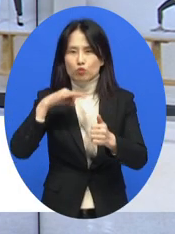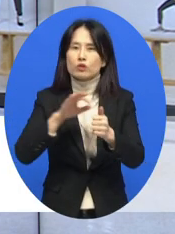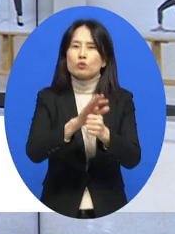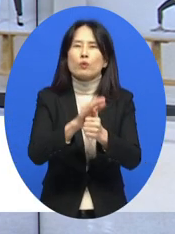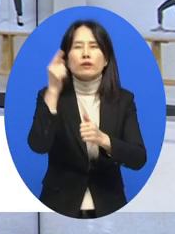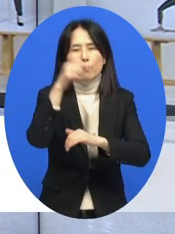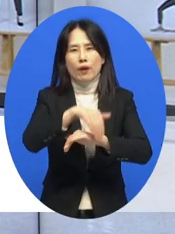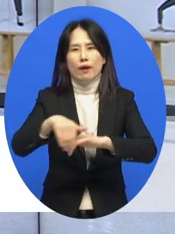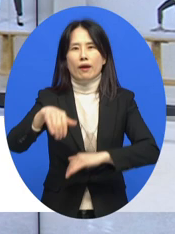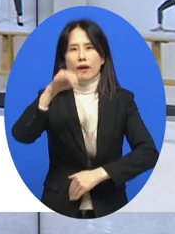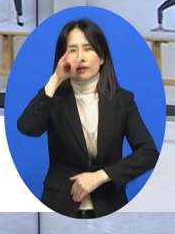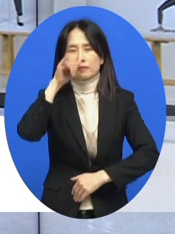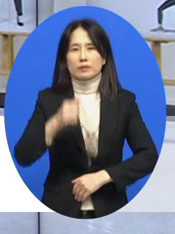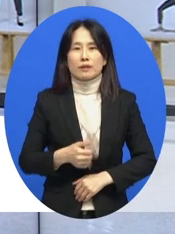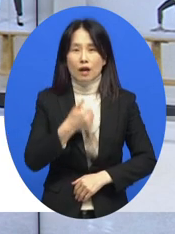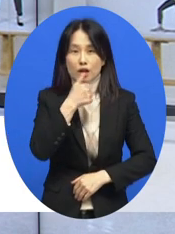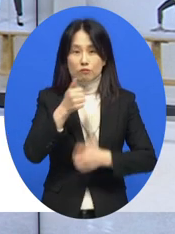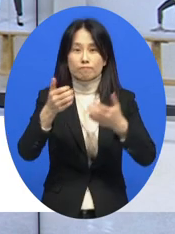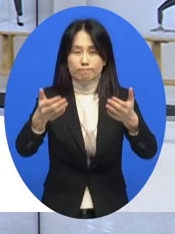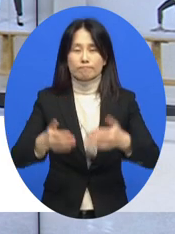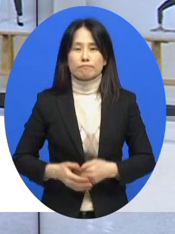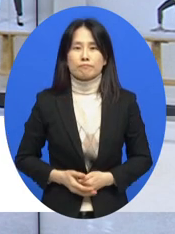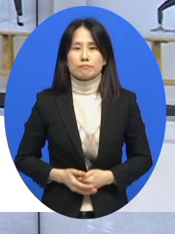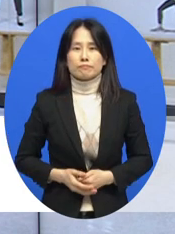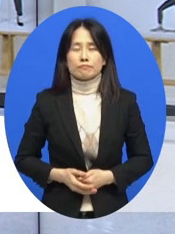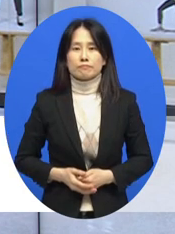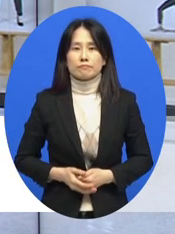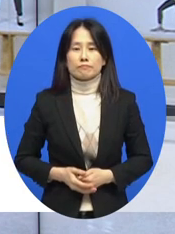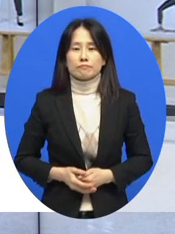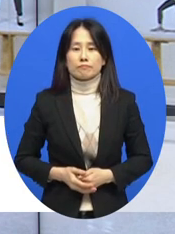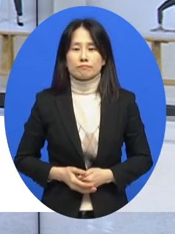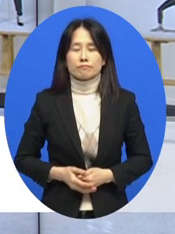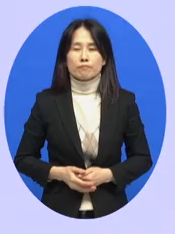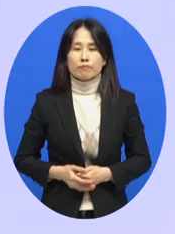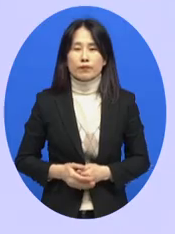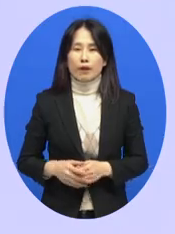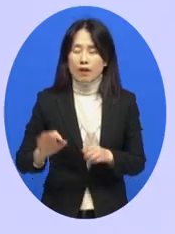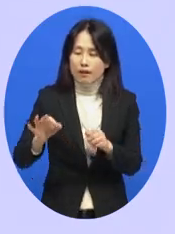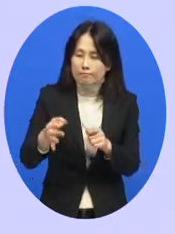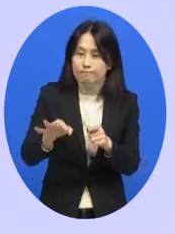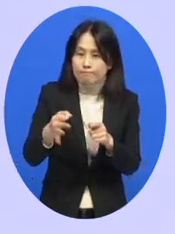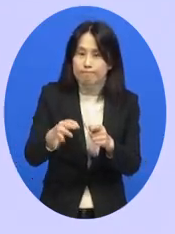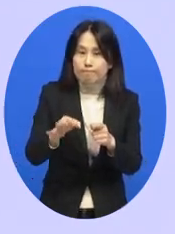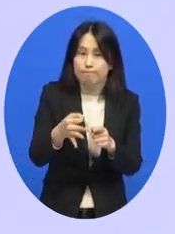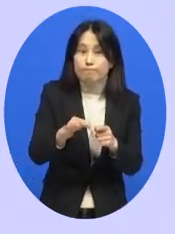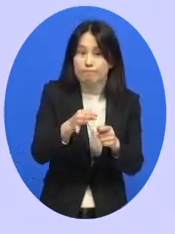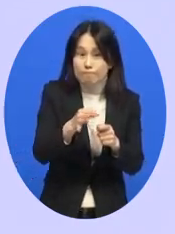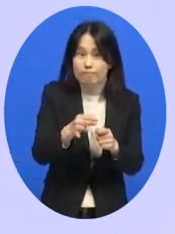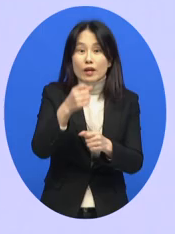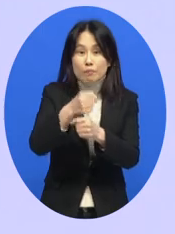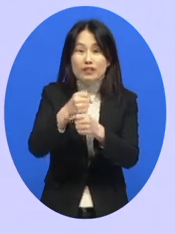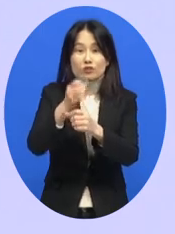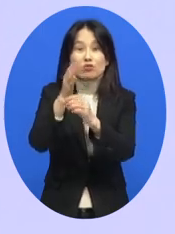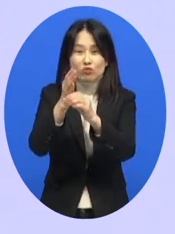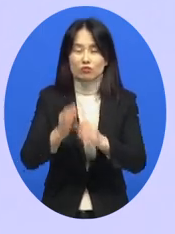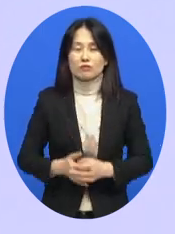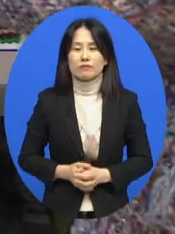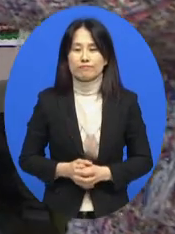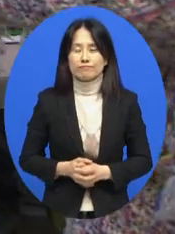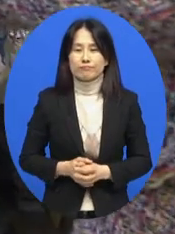디자이너에게 혜택을 제공한다고 합니다 서문영 기자가 다녀왔습니다 한땀한땀 예쁘게 자수가